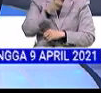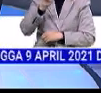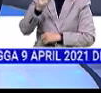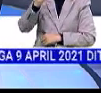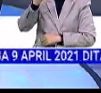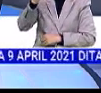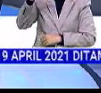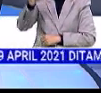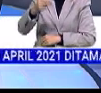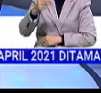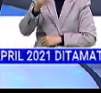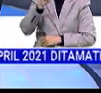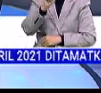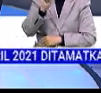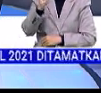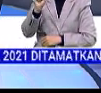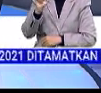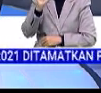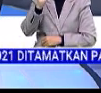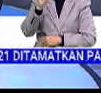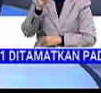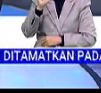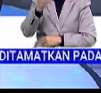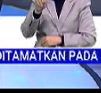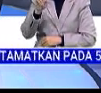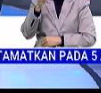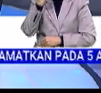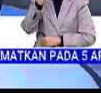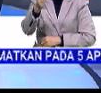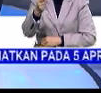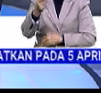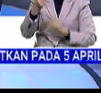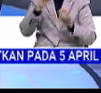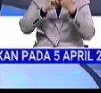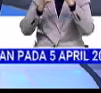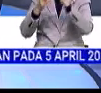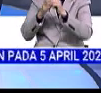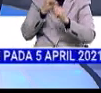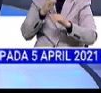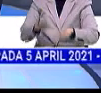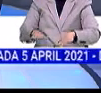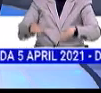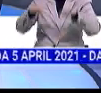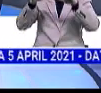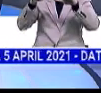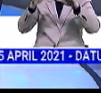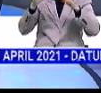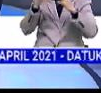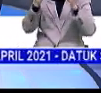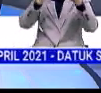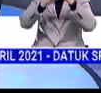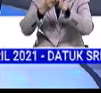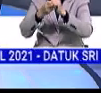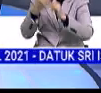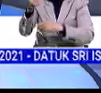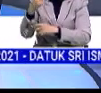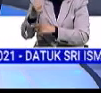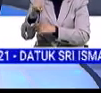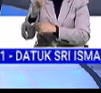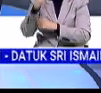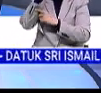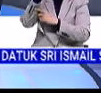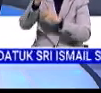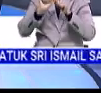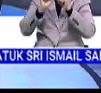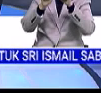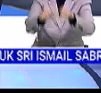Persekutuan Tan Sri Anwar Musa menegaskan sekiranya masalah banjir kilat tidak ditangani dengan berkesan, ia akan